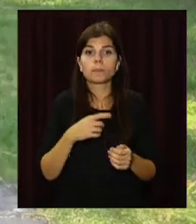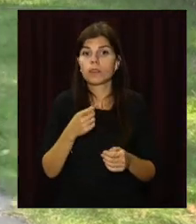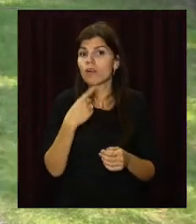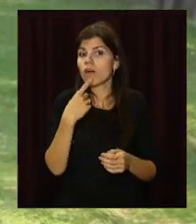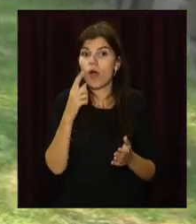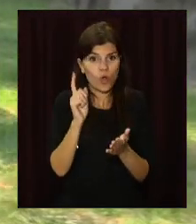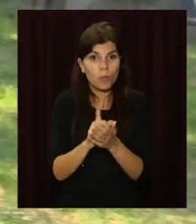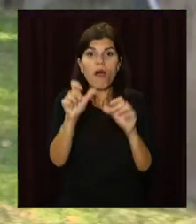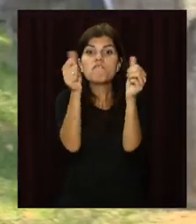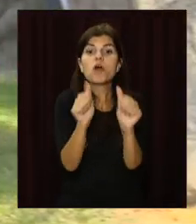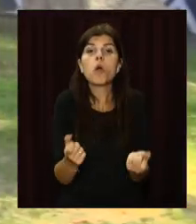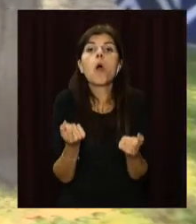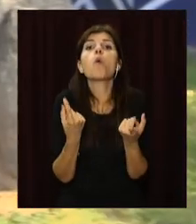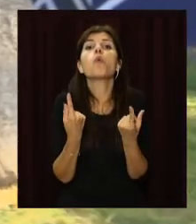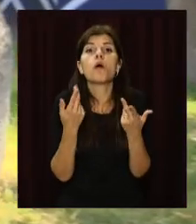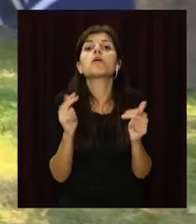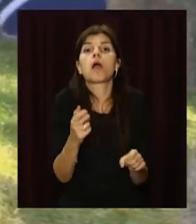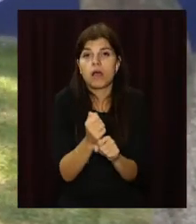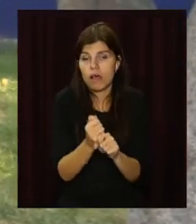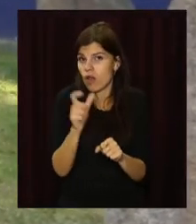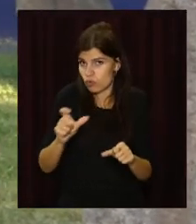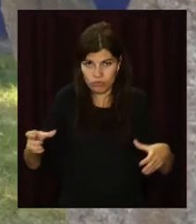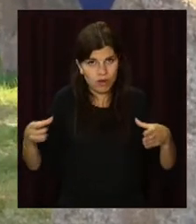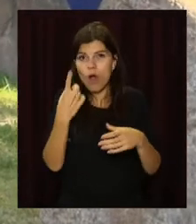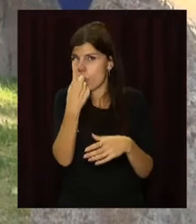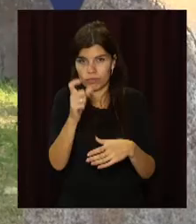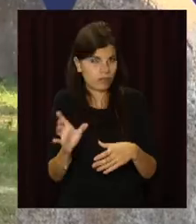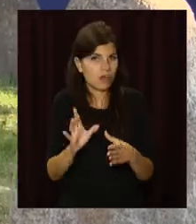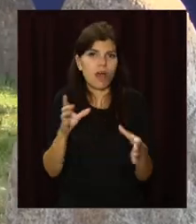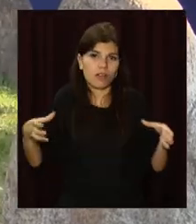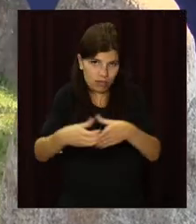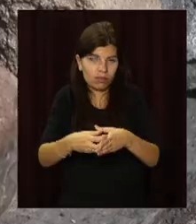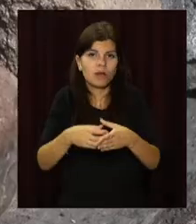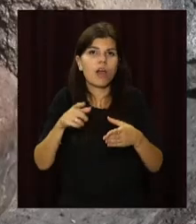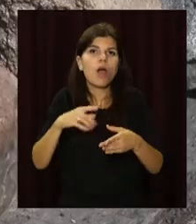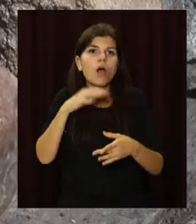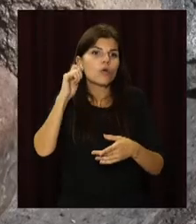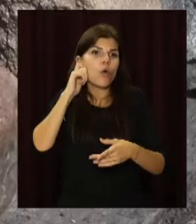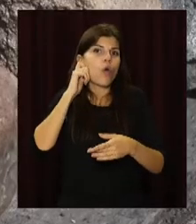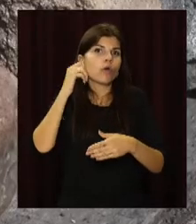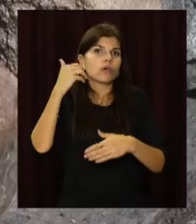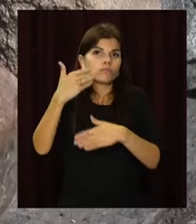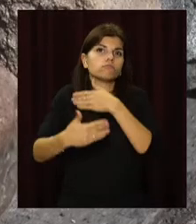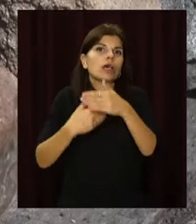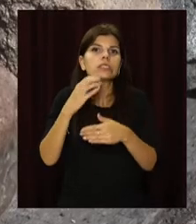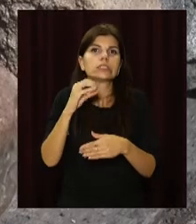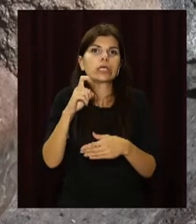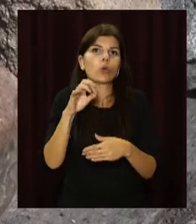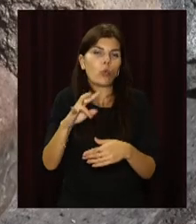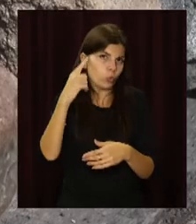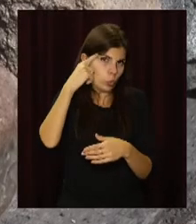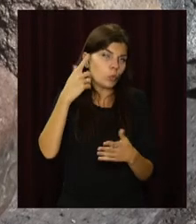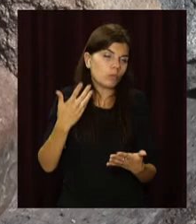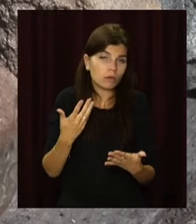людей, і вони це робили, скажімо, не роки, це робилося за сезон. Тобто, в принципі,